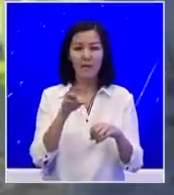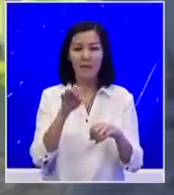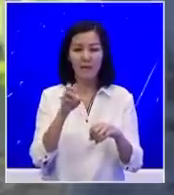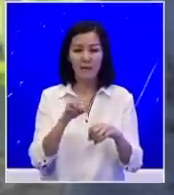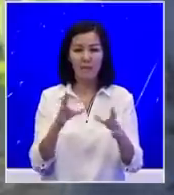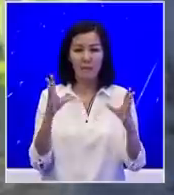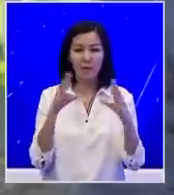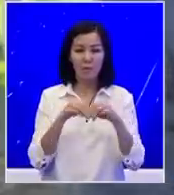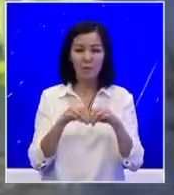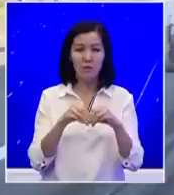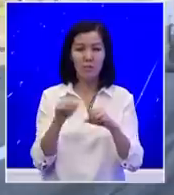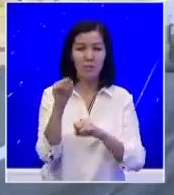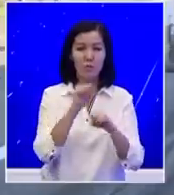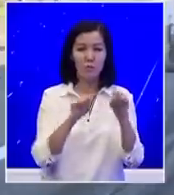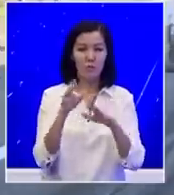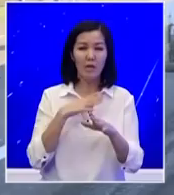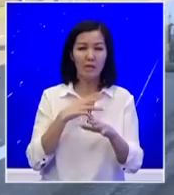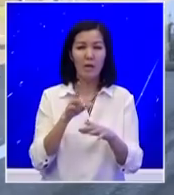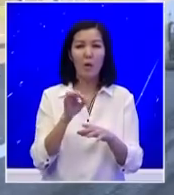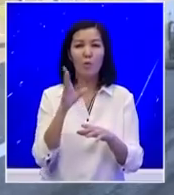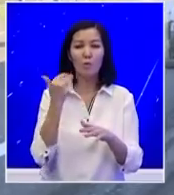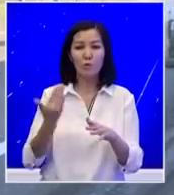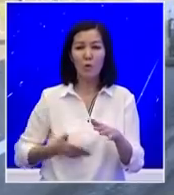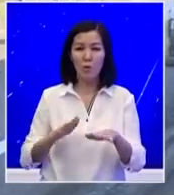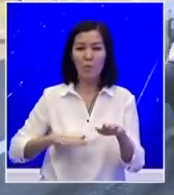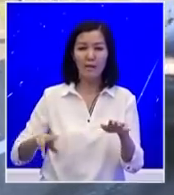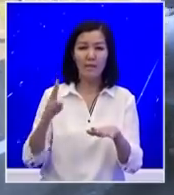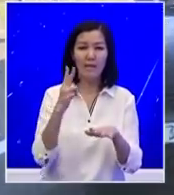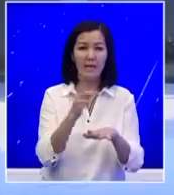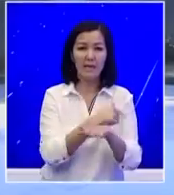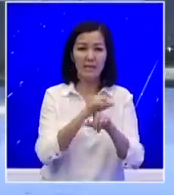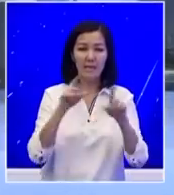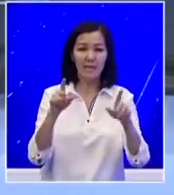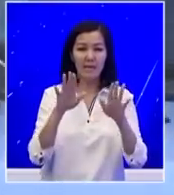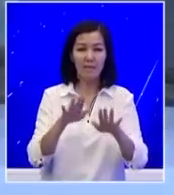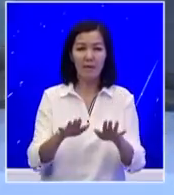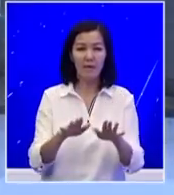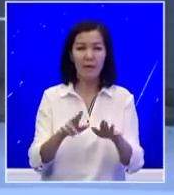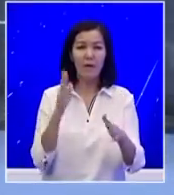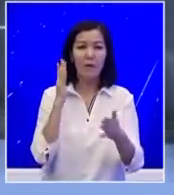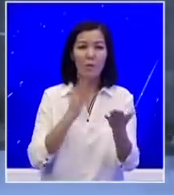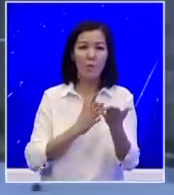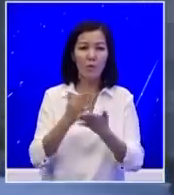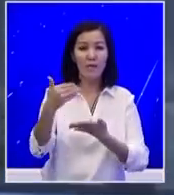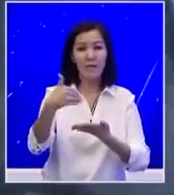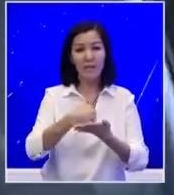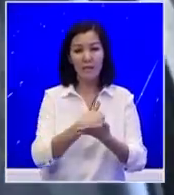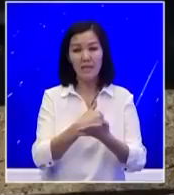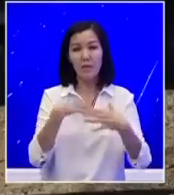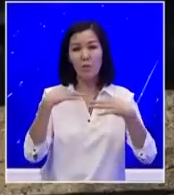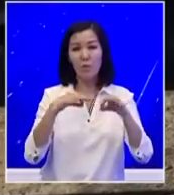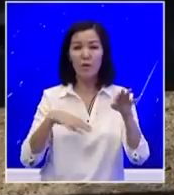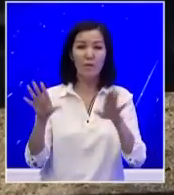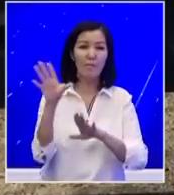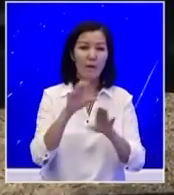гипохлорид хлор қосылады. Көксу ауданы аумағында 2 санитарлық бекет орнатылған. Мұнда да өткен кеткен көліктердің